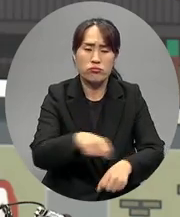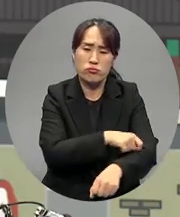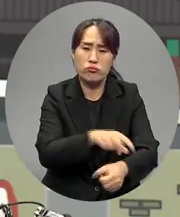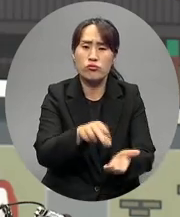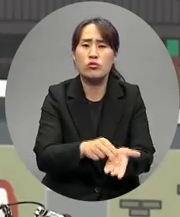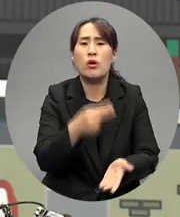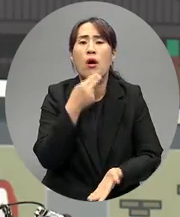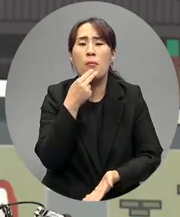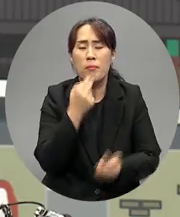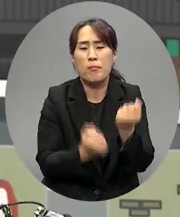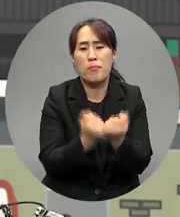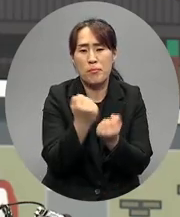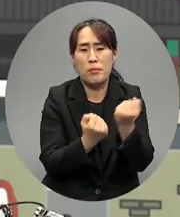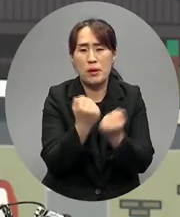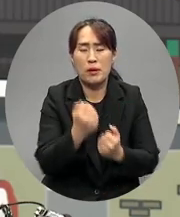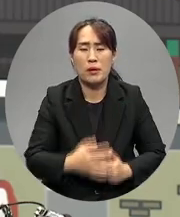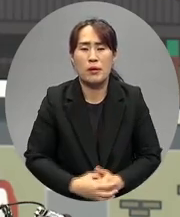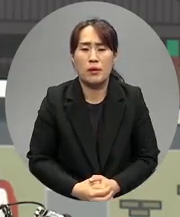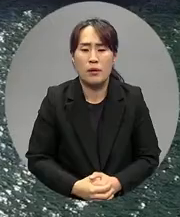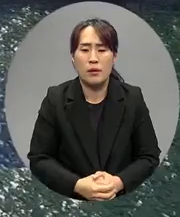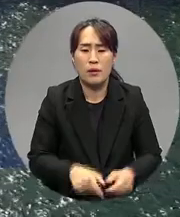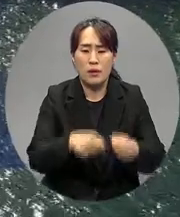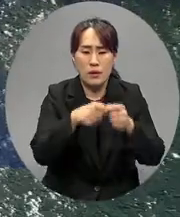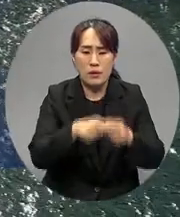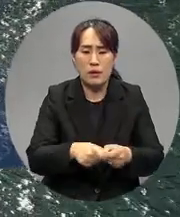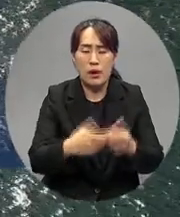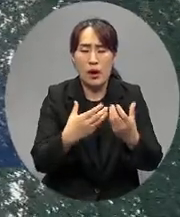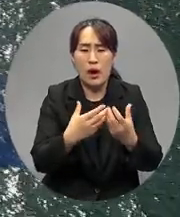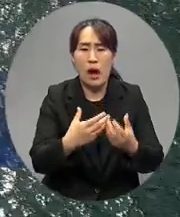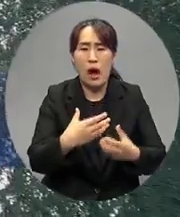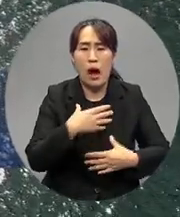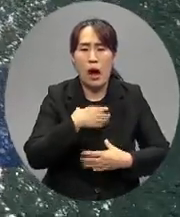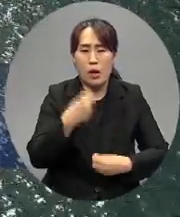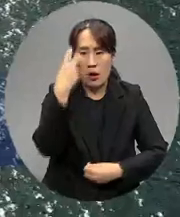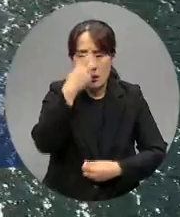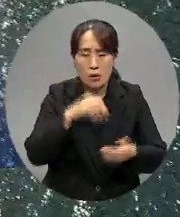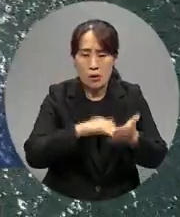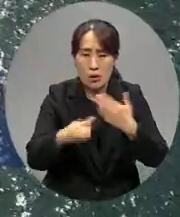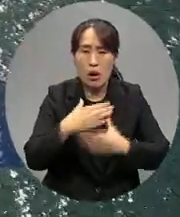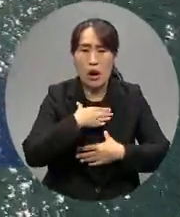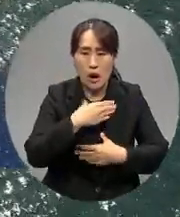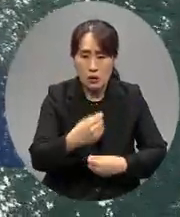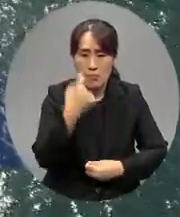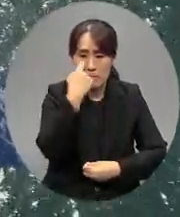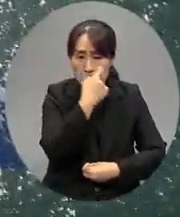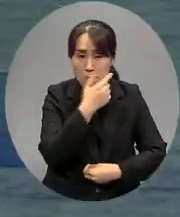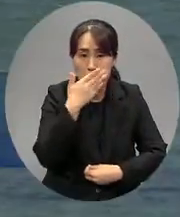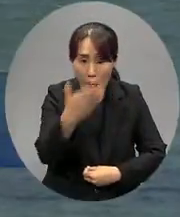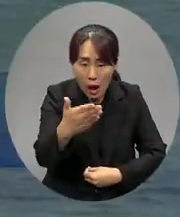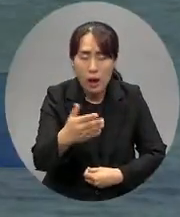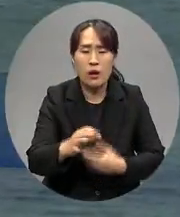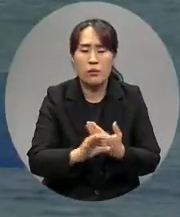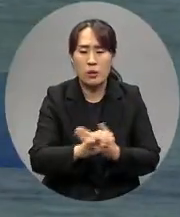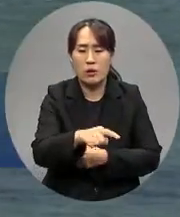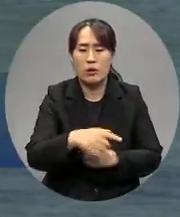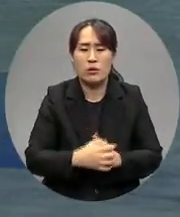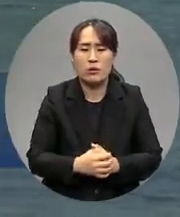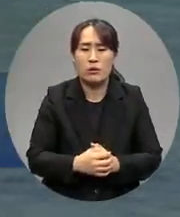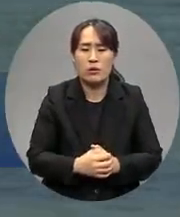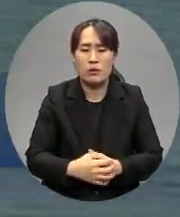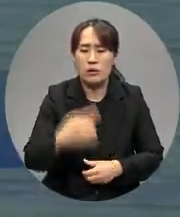걱정할 상황은 아니라는 겁니다. 정밀 안전진단을 하고요. 안전성이 담보된 상태에서 공모를